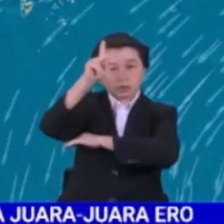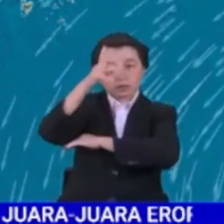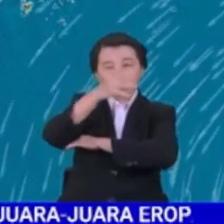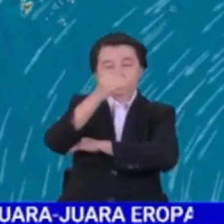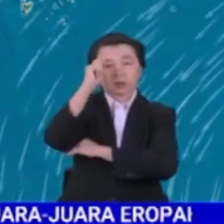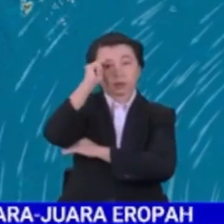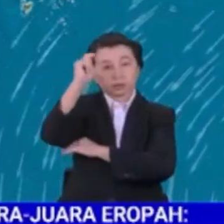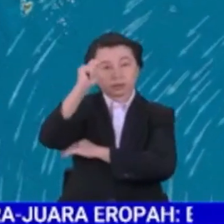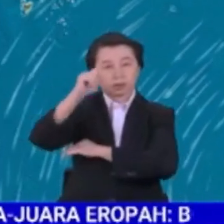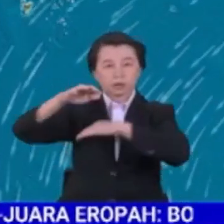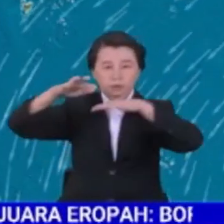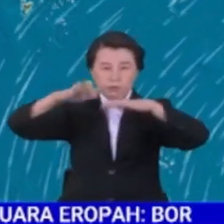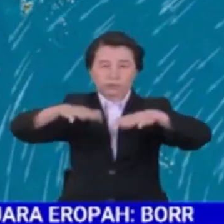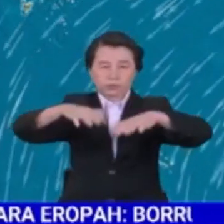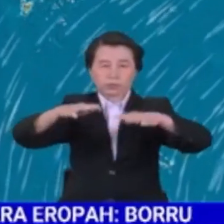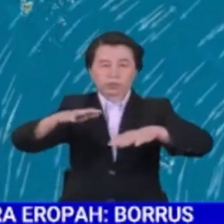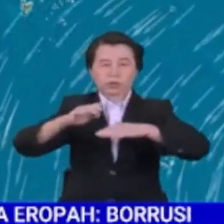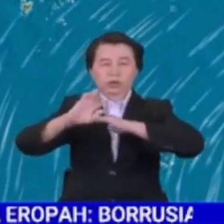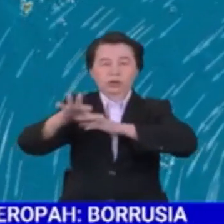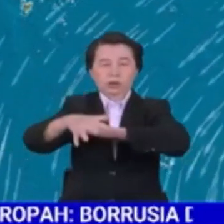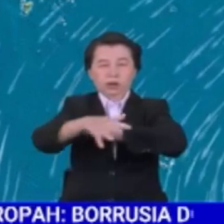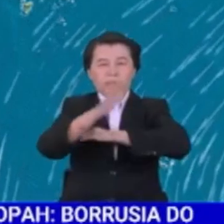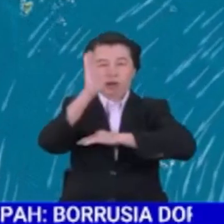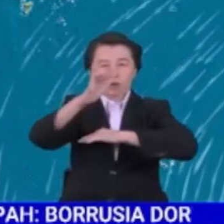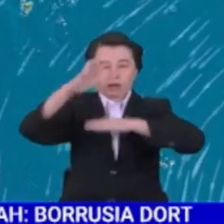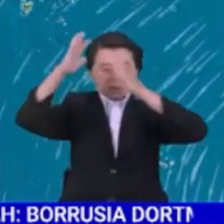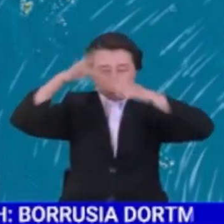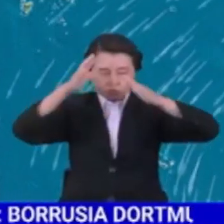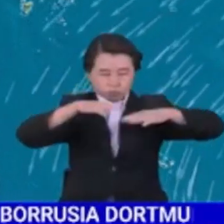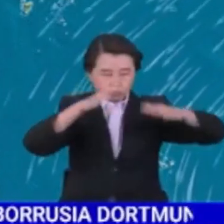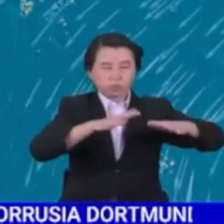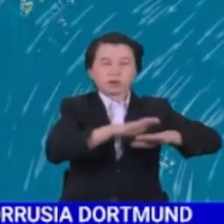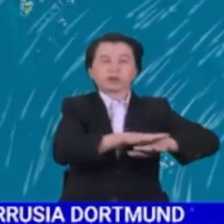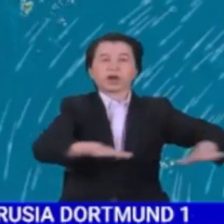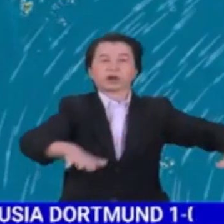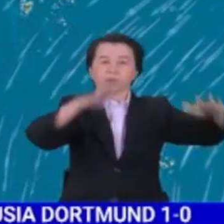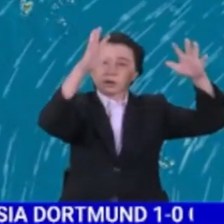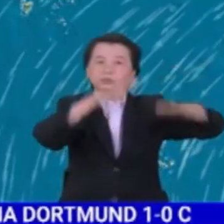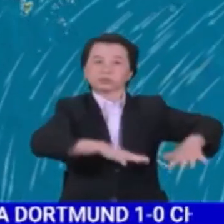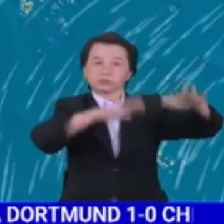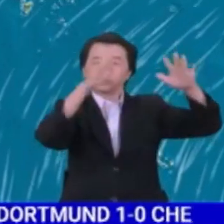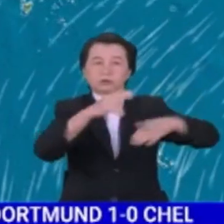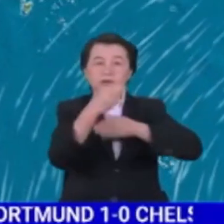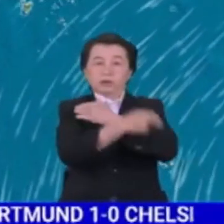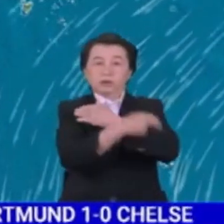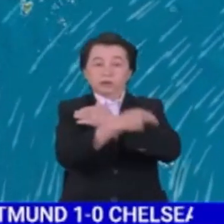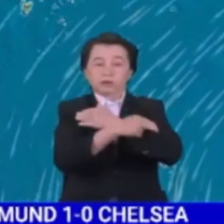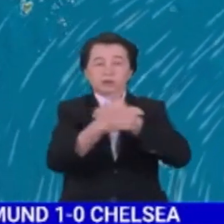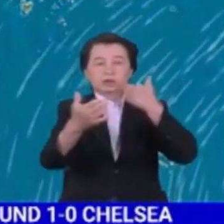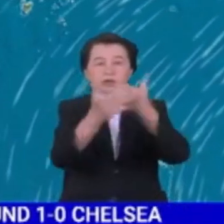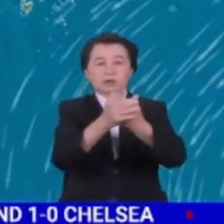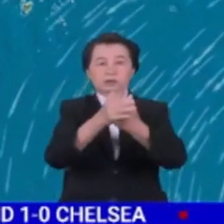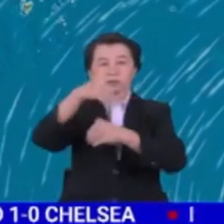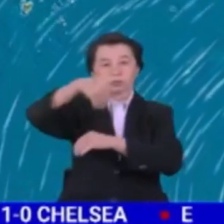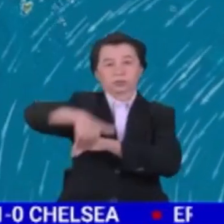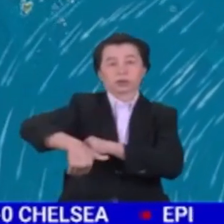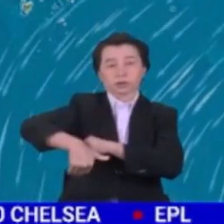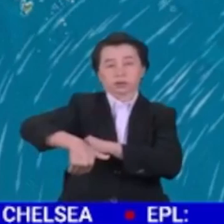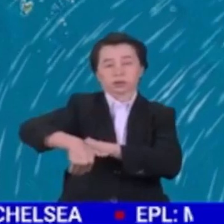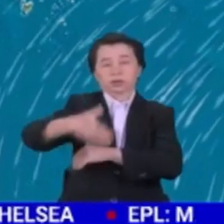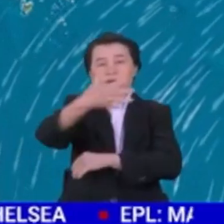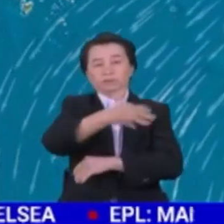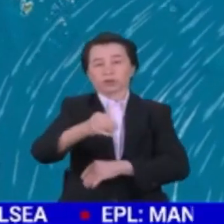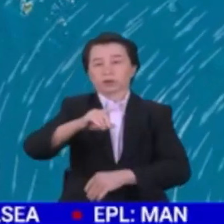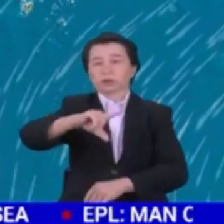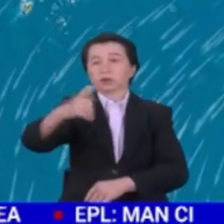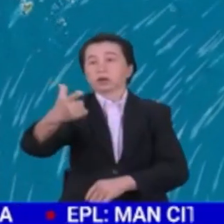dan Terengganu dijangkakan akan mula memasuki bahagian daratan negeri-negeri berkenaan sehingga ke malam nanti,